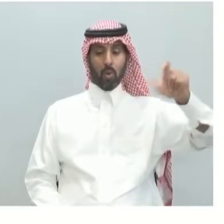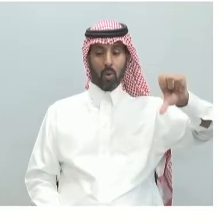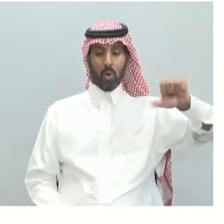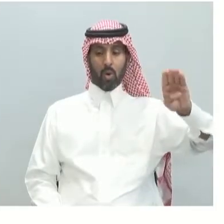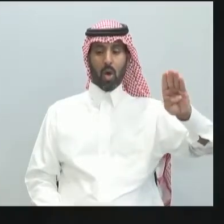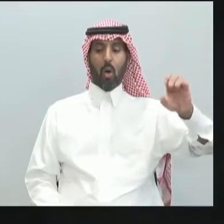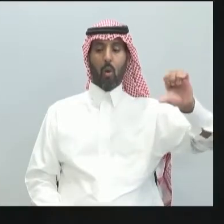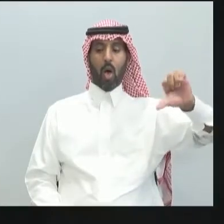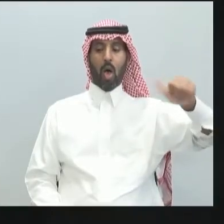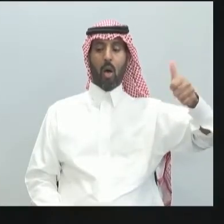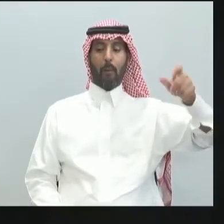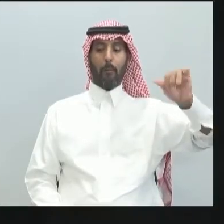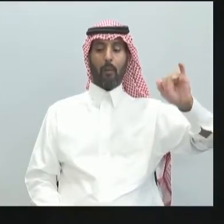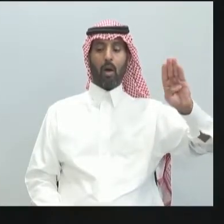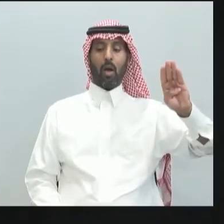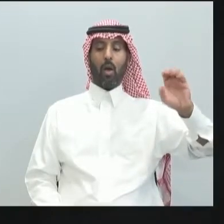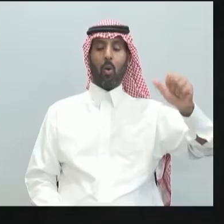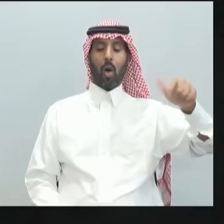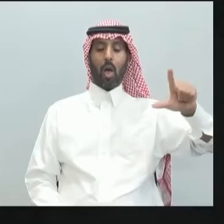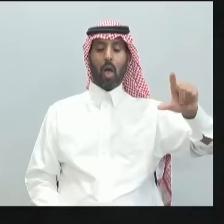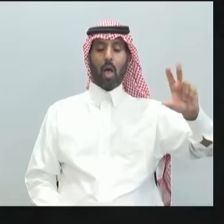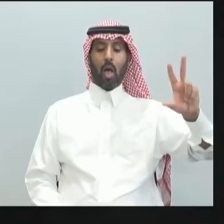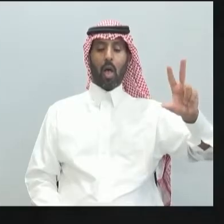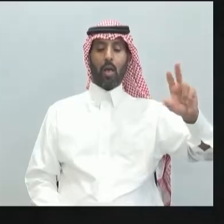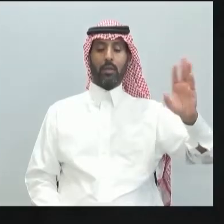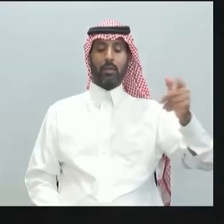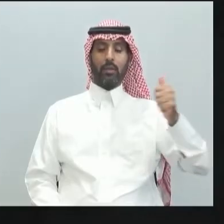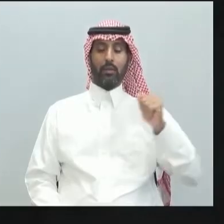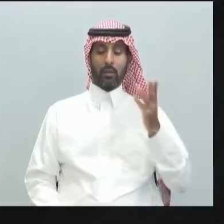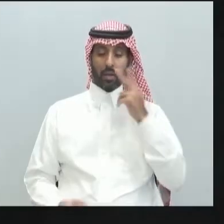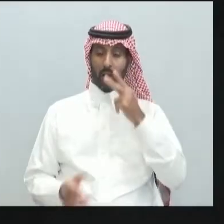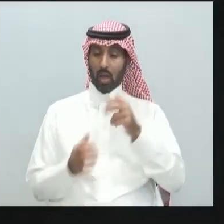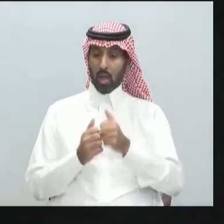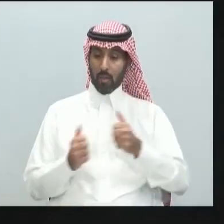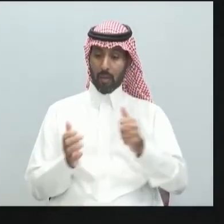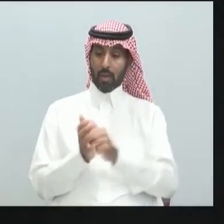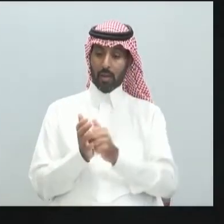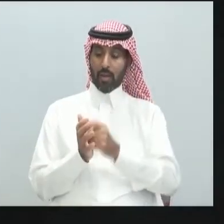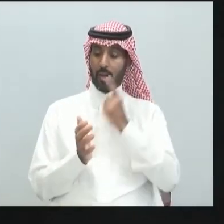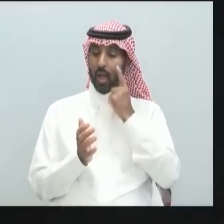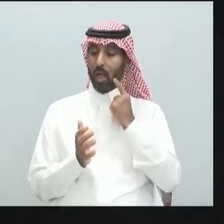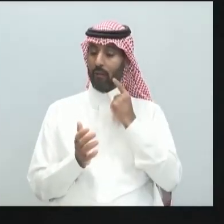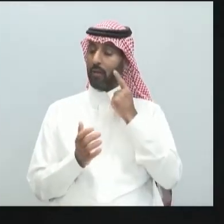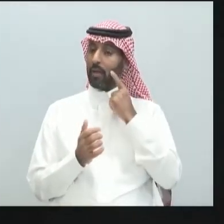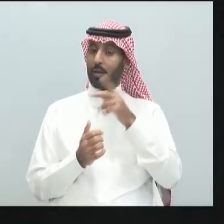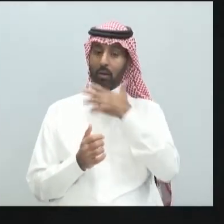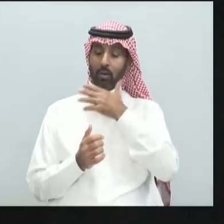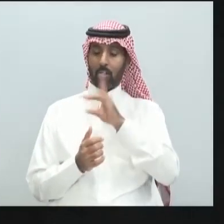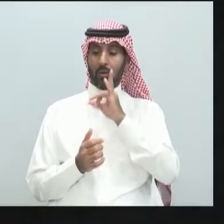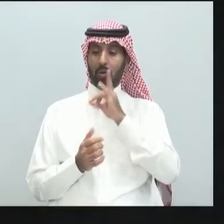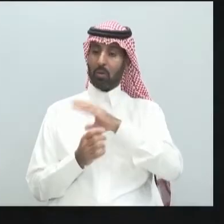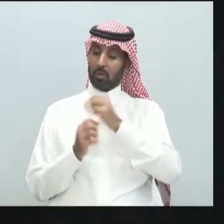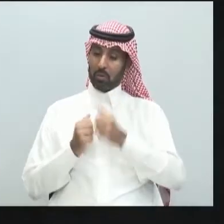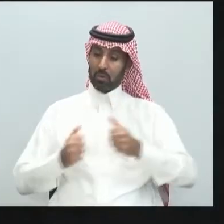على نظافه منازلنا لانه المكان الذي نعيش فيه ويعيش فيه